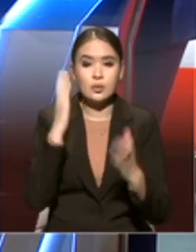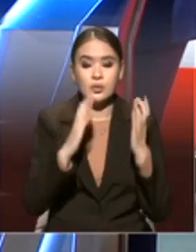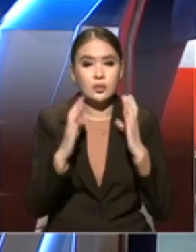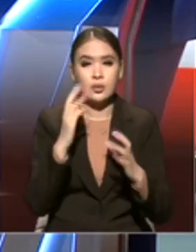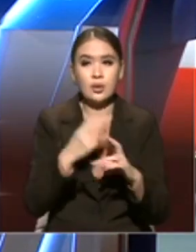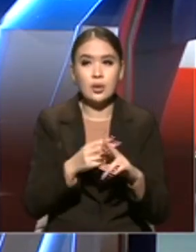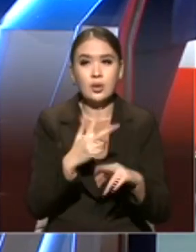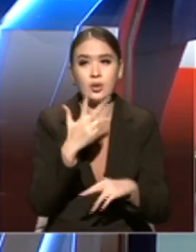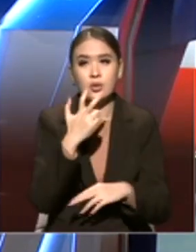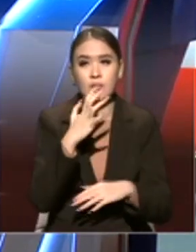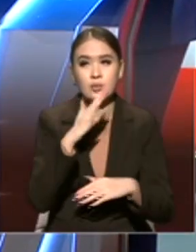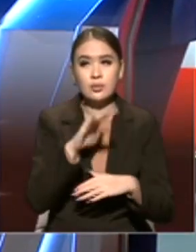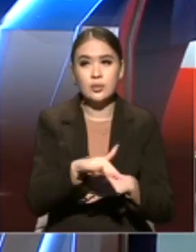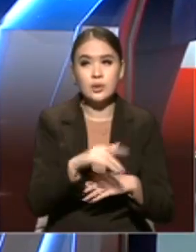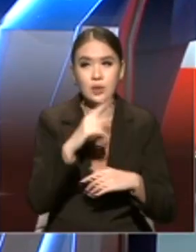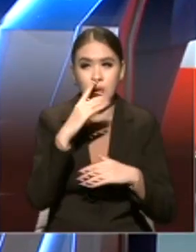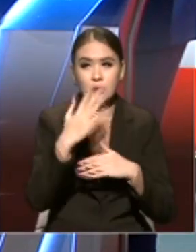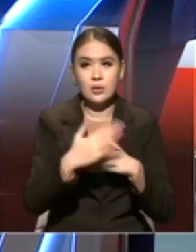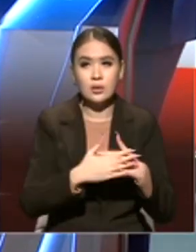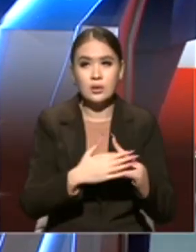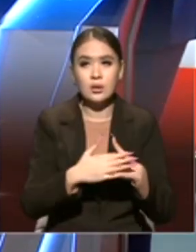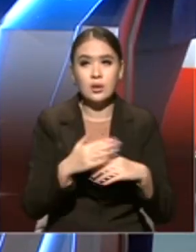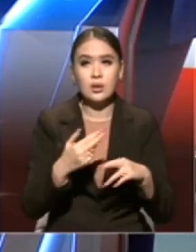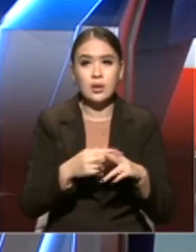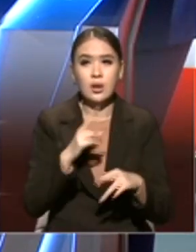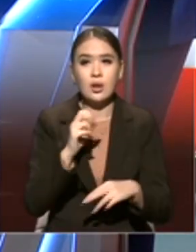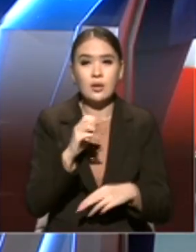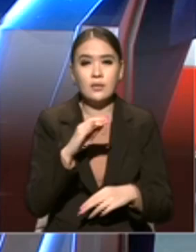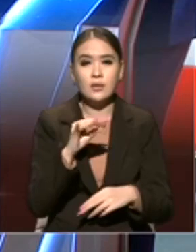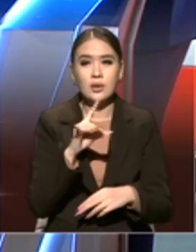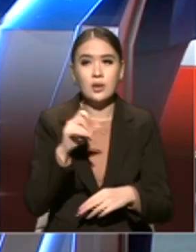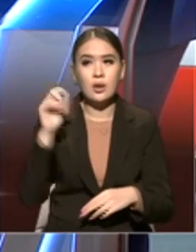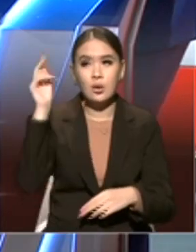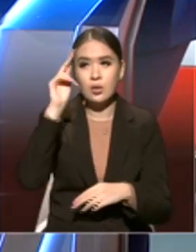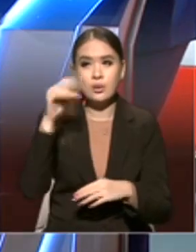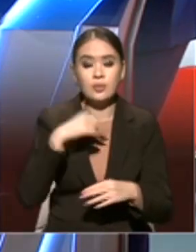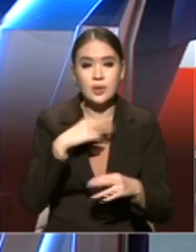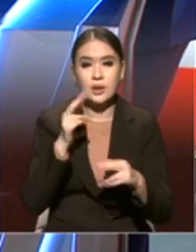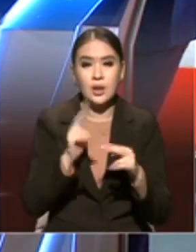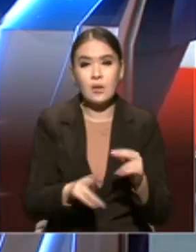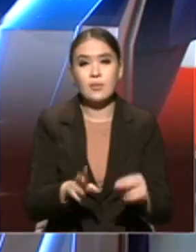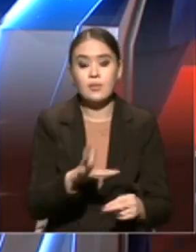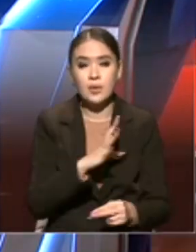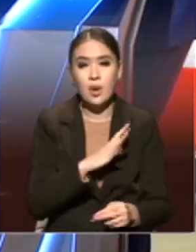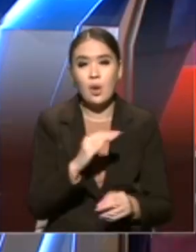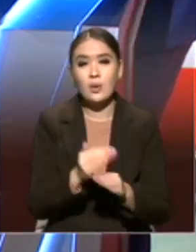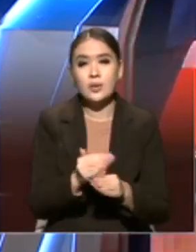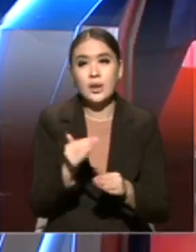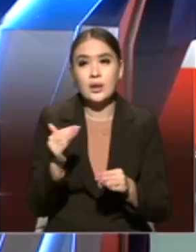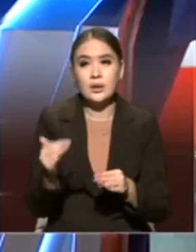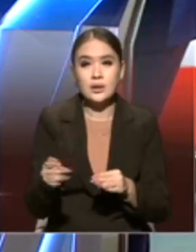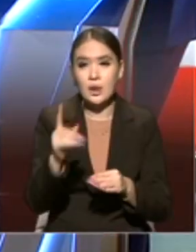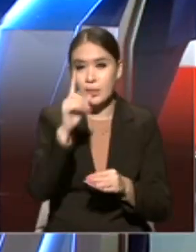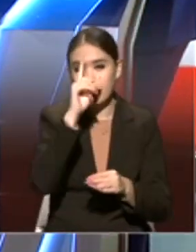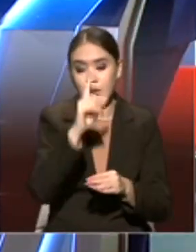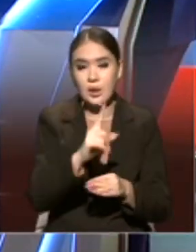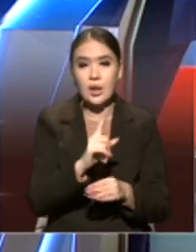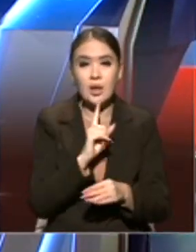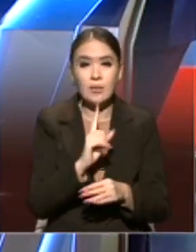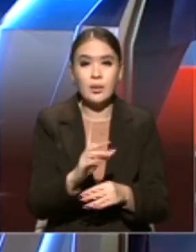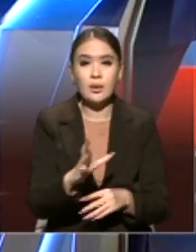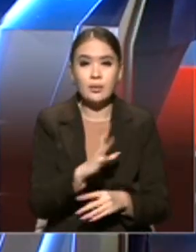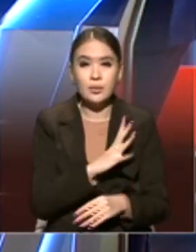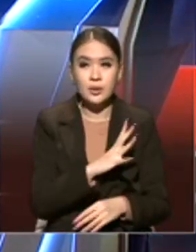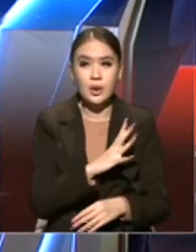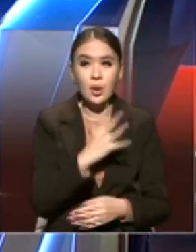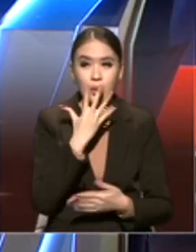300 мыңдай көлемінде. Сондай әскери кафедраны бітірген адаммын ғой. Бірақ одан алдын, одан кейін бір айдай біз неде